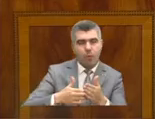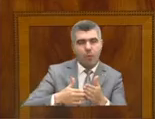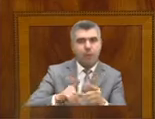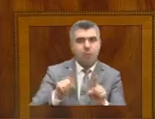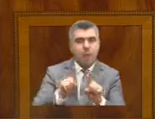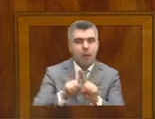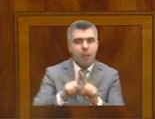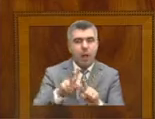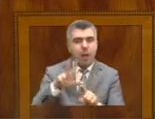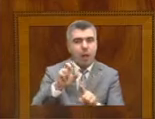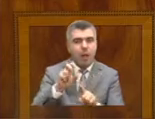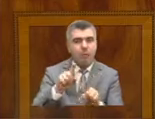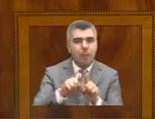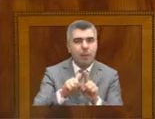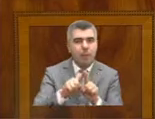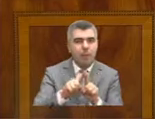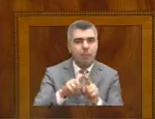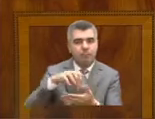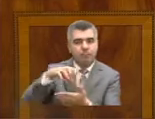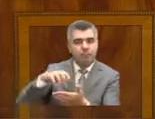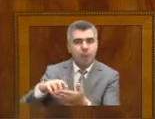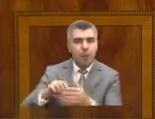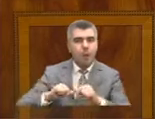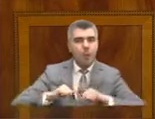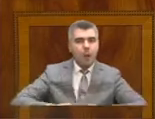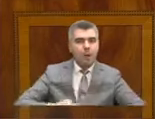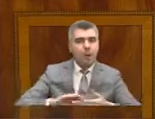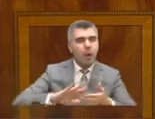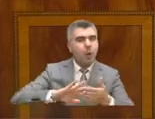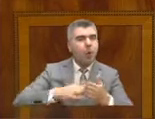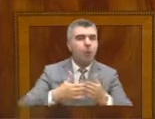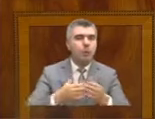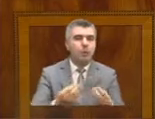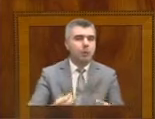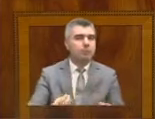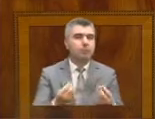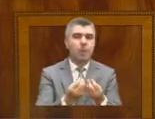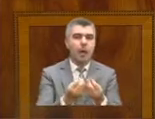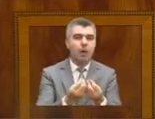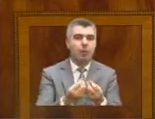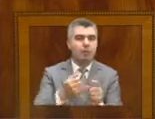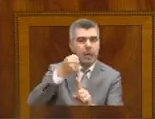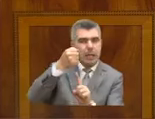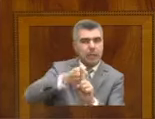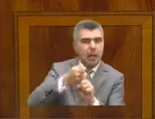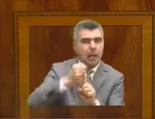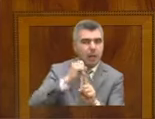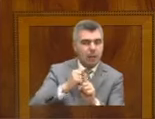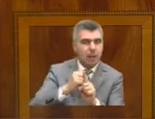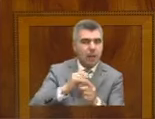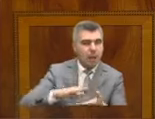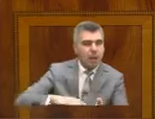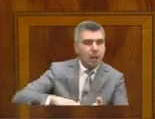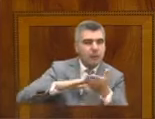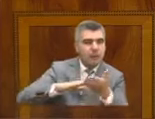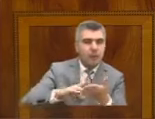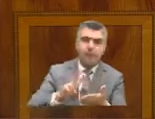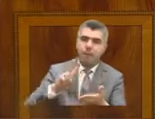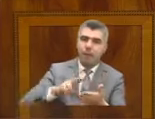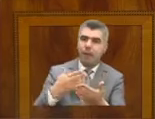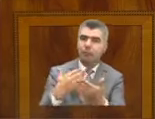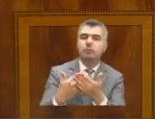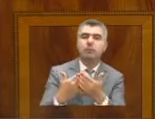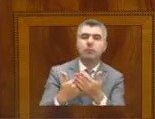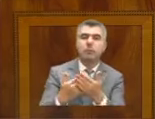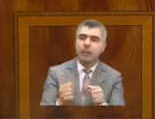يضمن نجاعة المؤسسات ويجعل كل واحد من هذا الأوراش الإصلاحية رافعة حقيقية